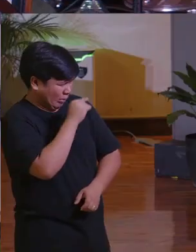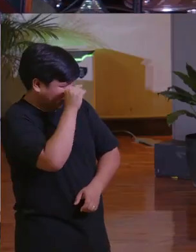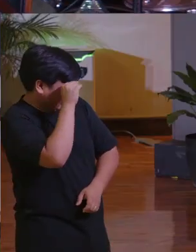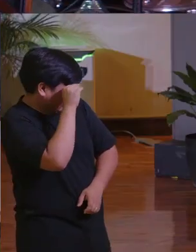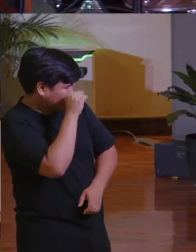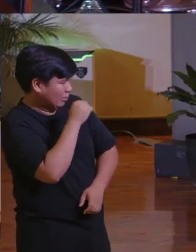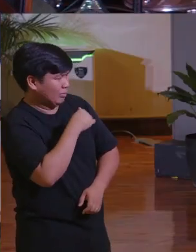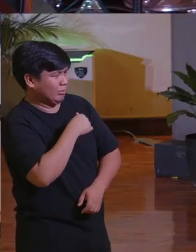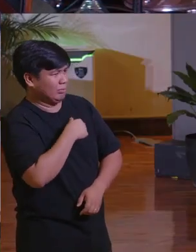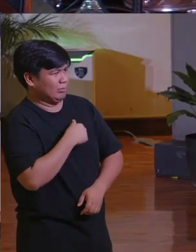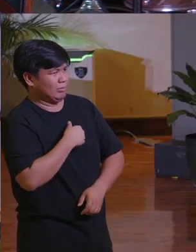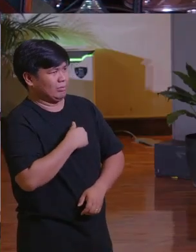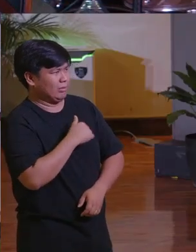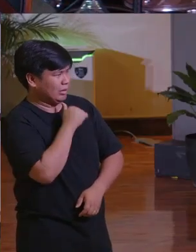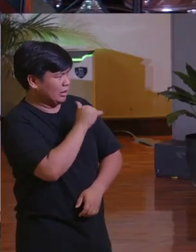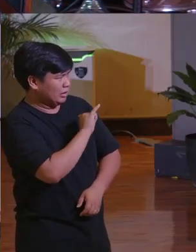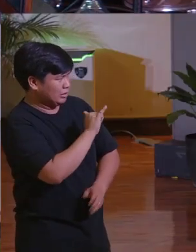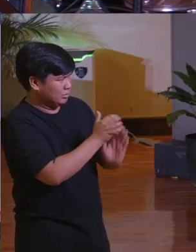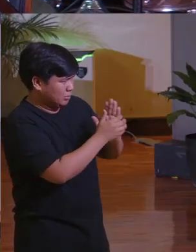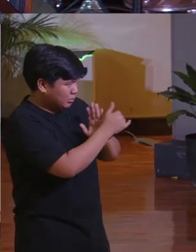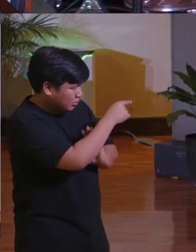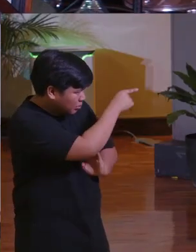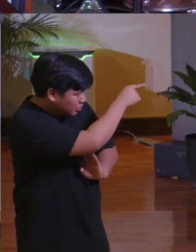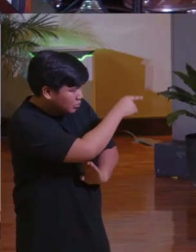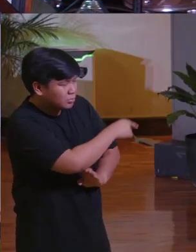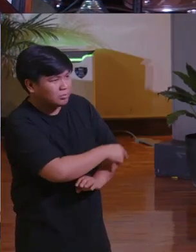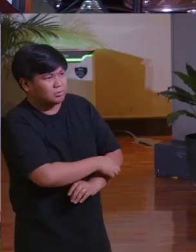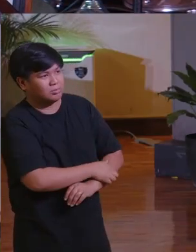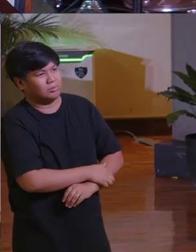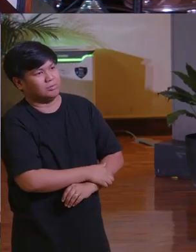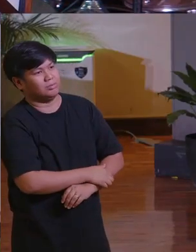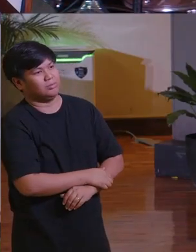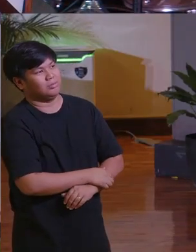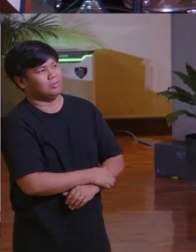Hindi po ako daldal katulad niyo.